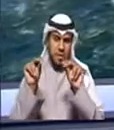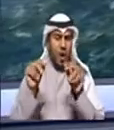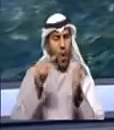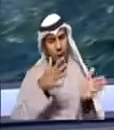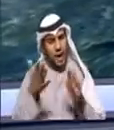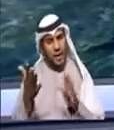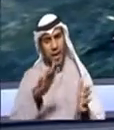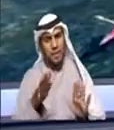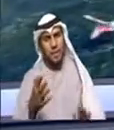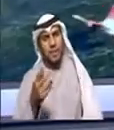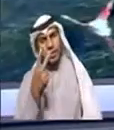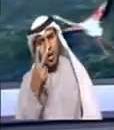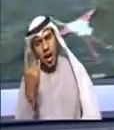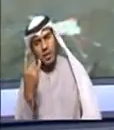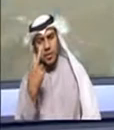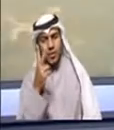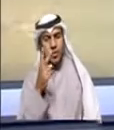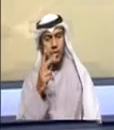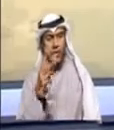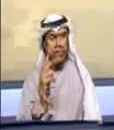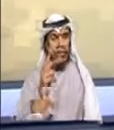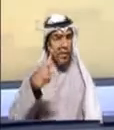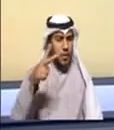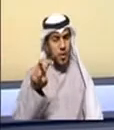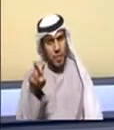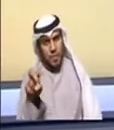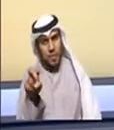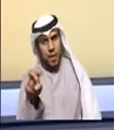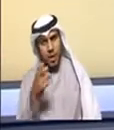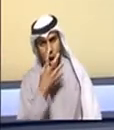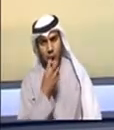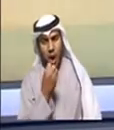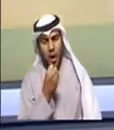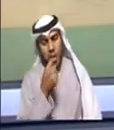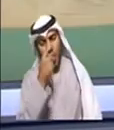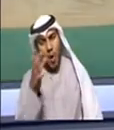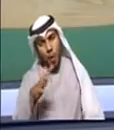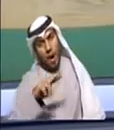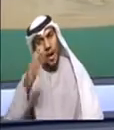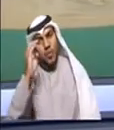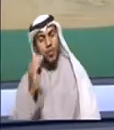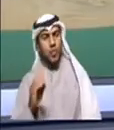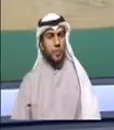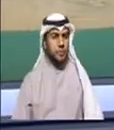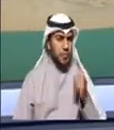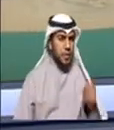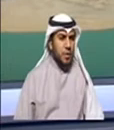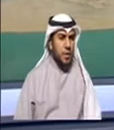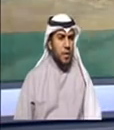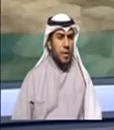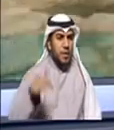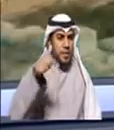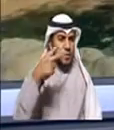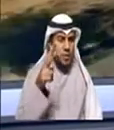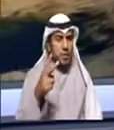سبعه من عشره الى عشرين كيلومتر في الساعه درجات مائويه الى الجنوبي الى جنوب شرقي ويشد